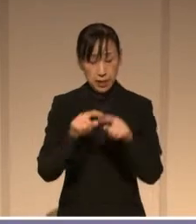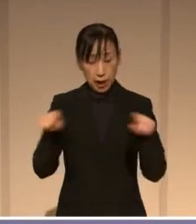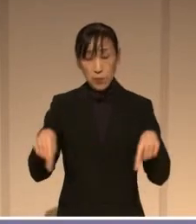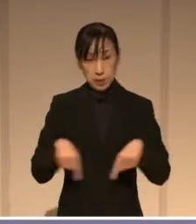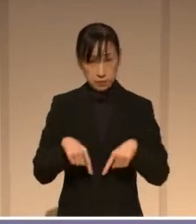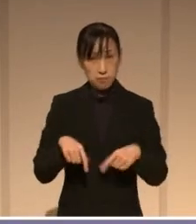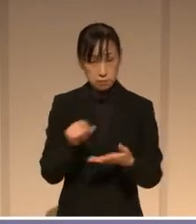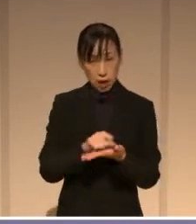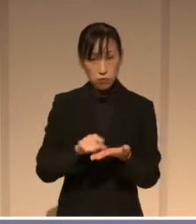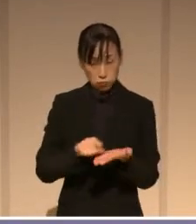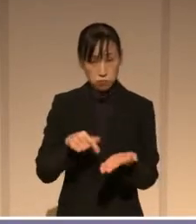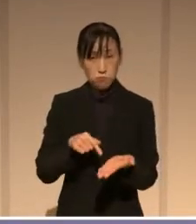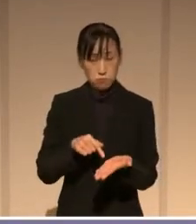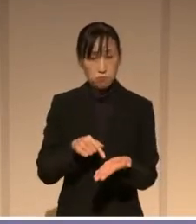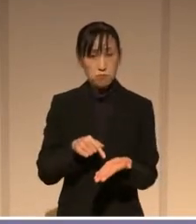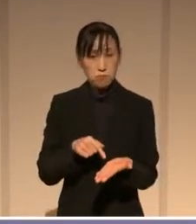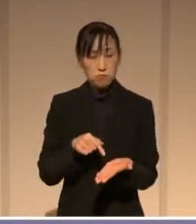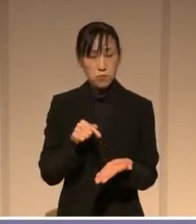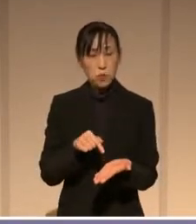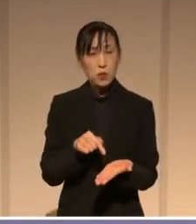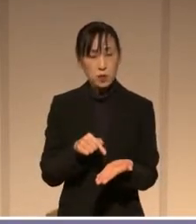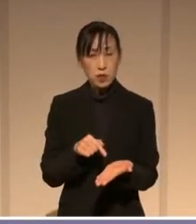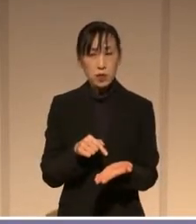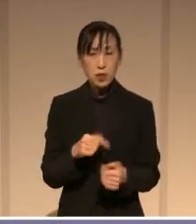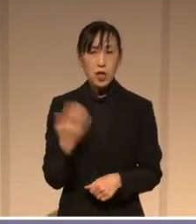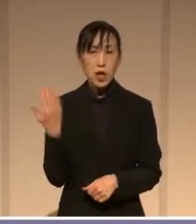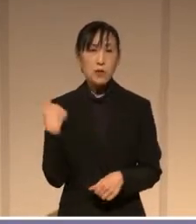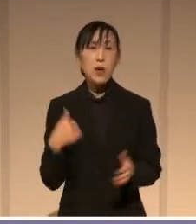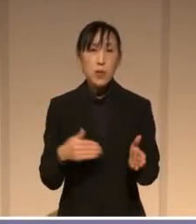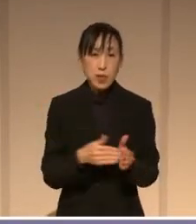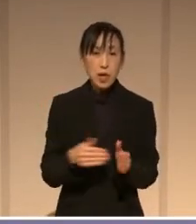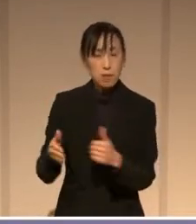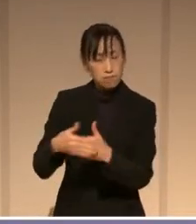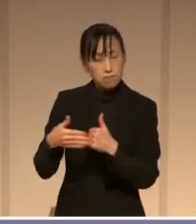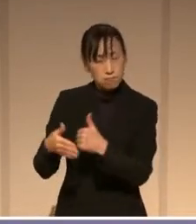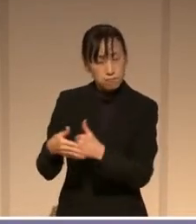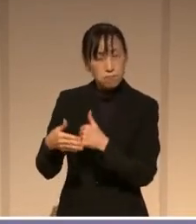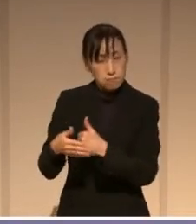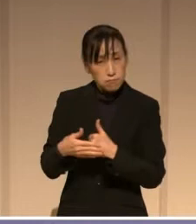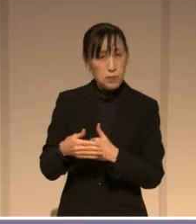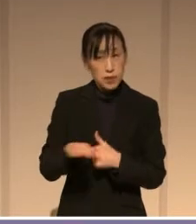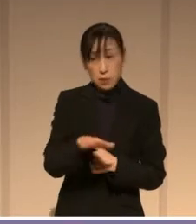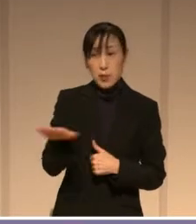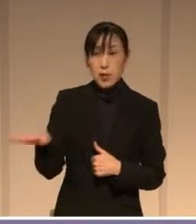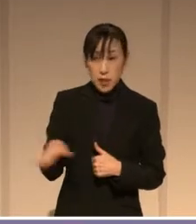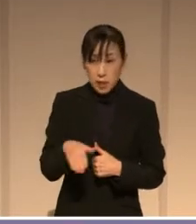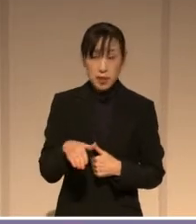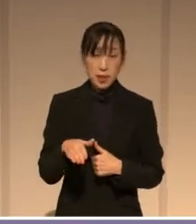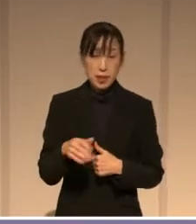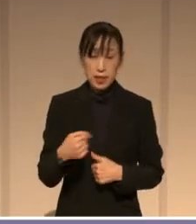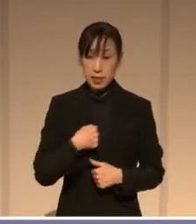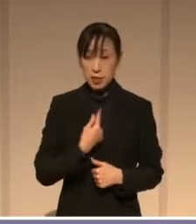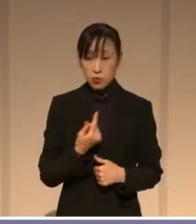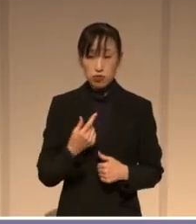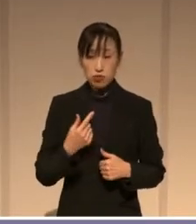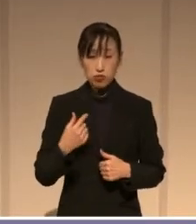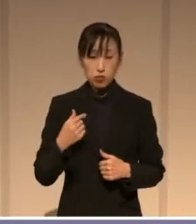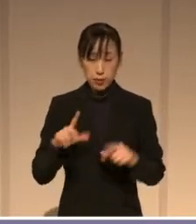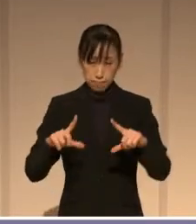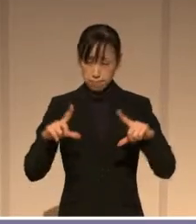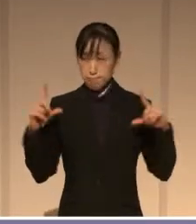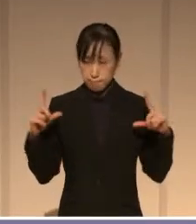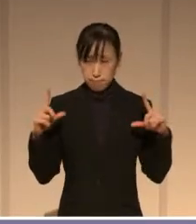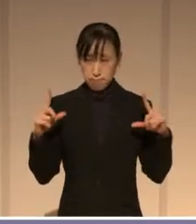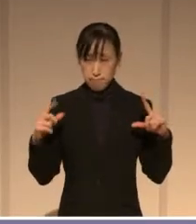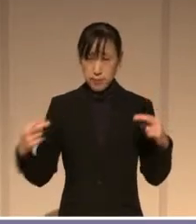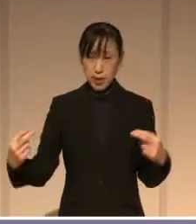そこにもその今までお世話になった人たちにテレビを通してだけれども千葉の姿を伝えたいっていうのを見せ良い